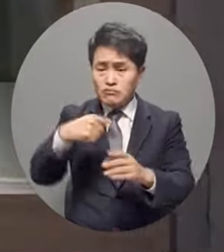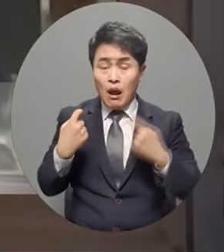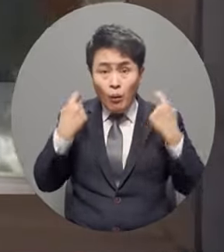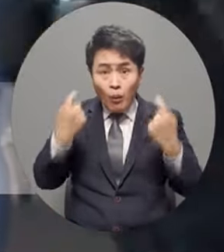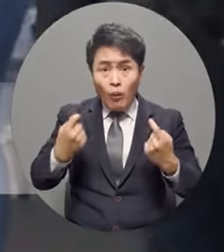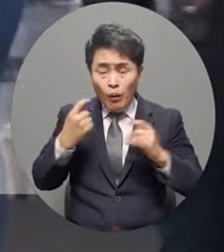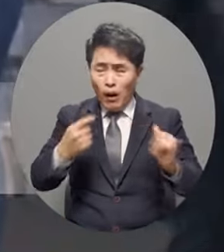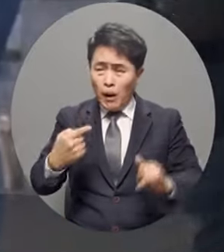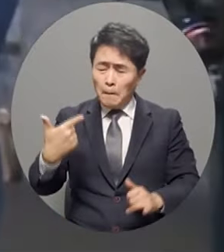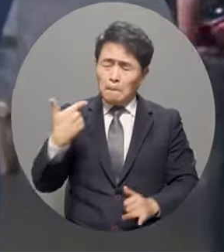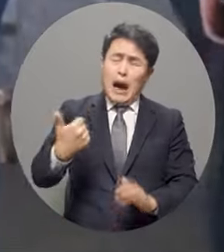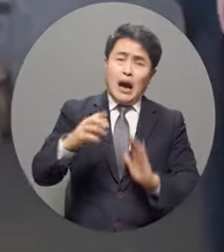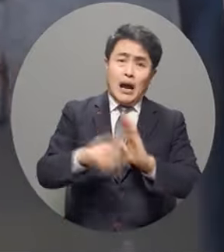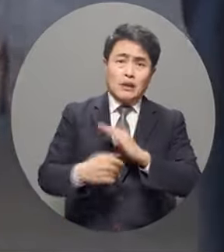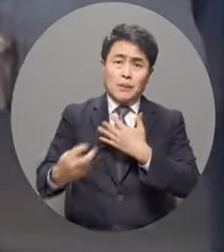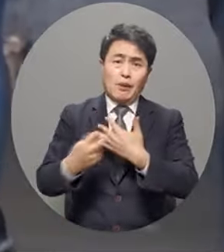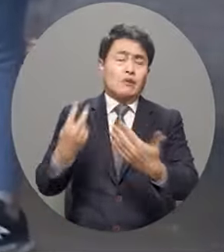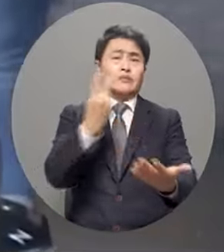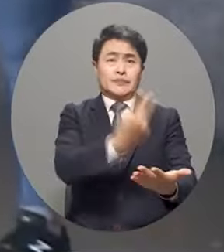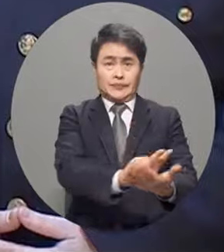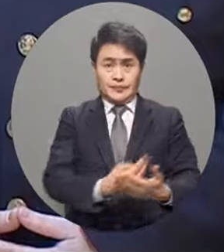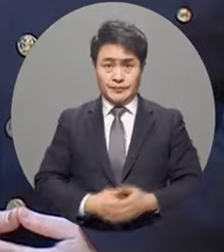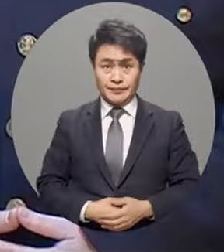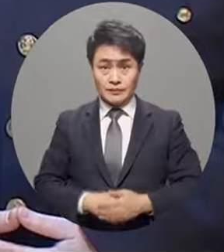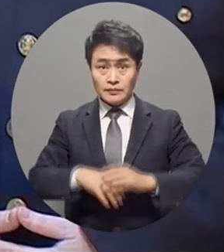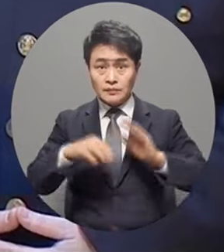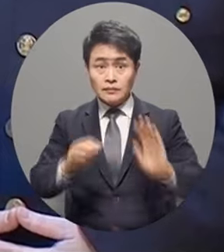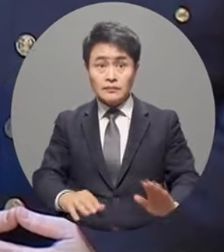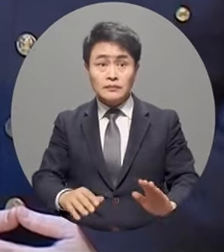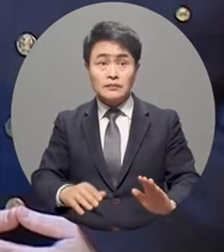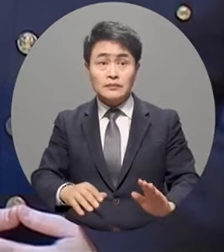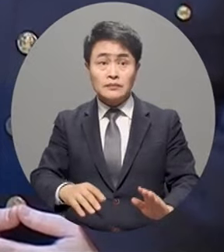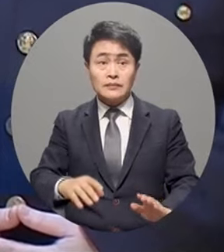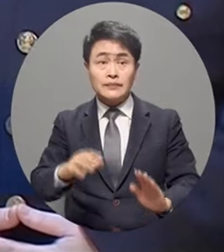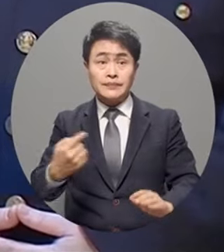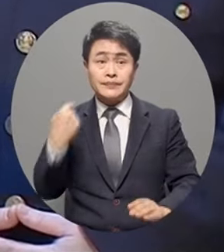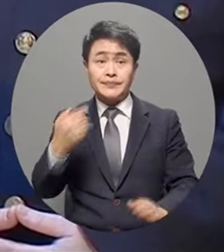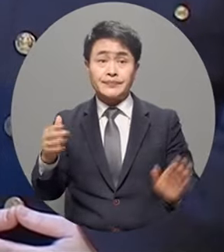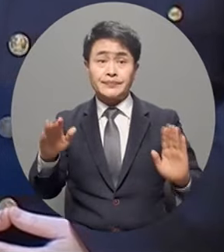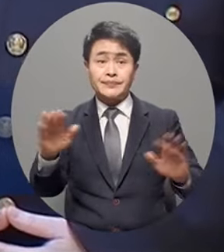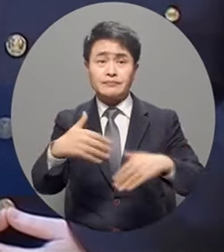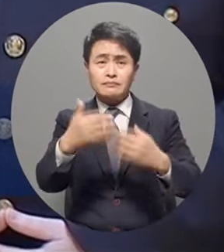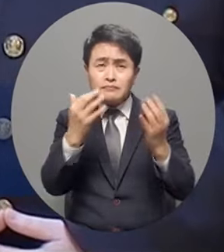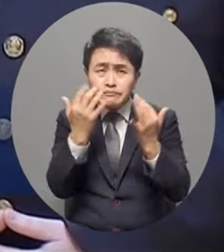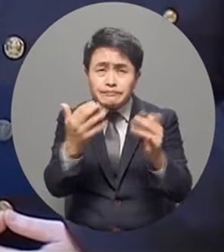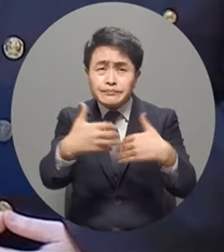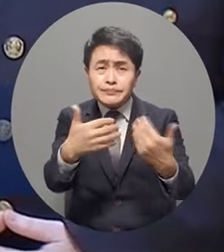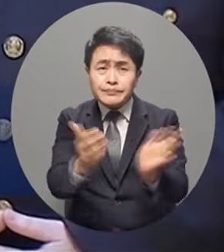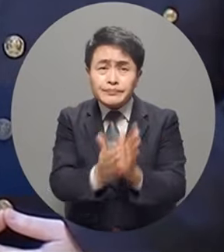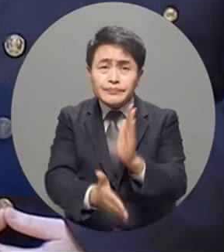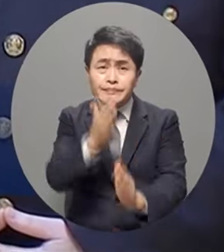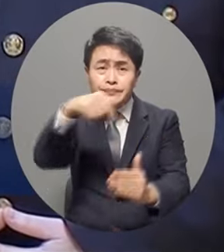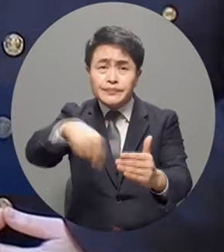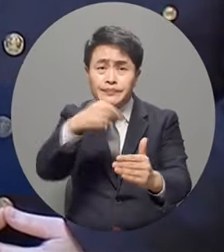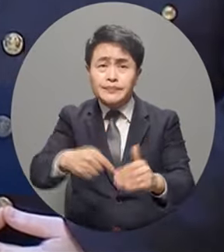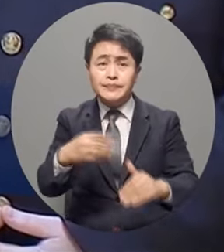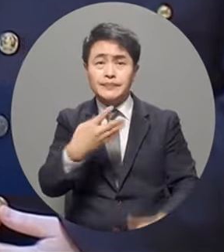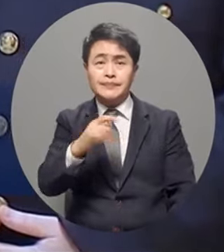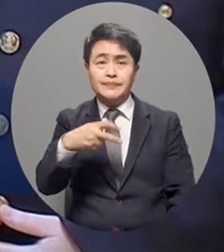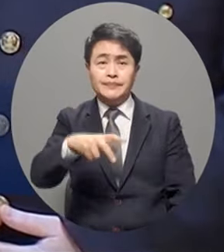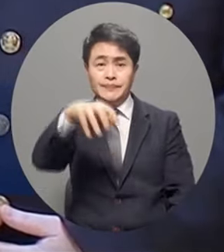관광객이 유탄에 맞아 병원으로 옮겨졌습니다. The shooting incident last night in Times Square was way beyond